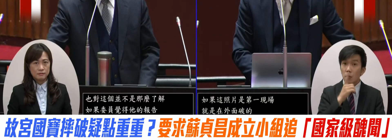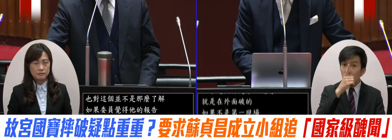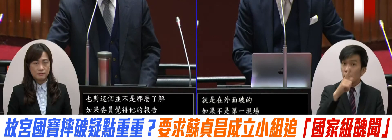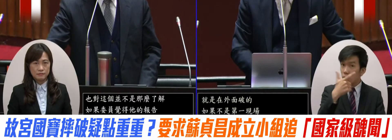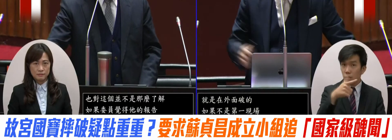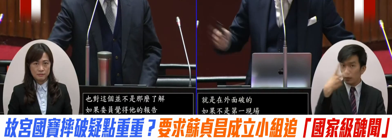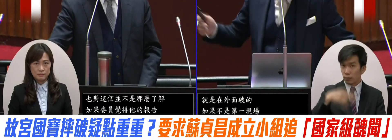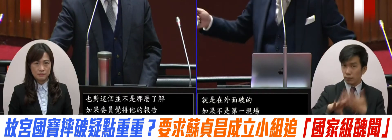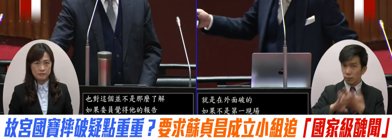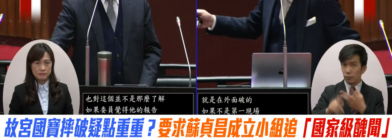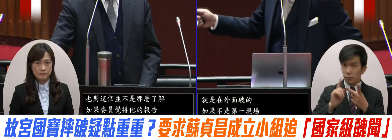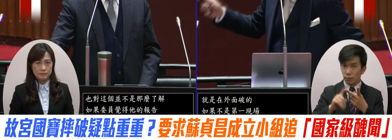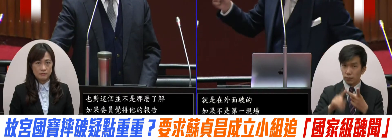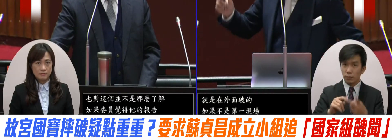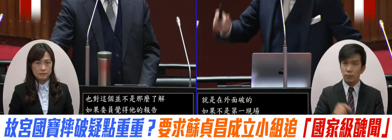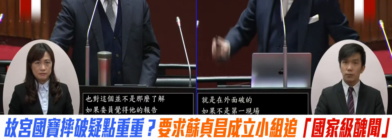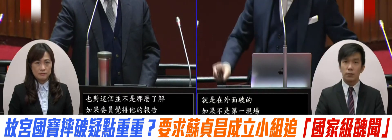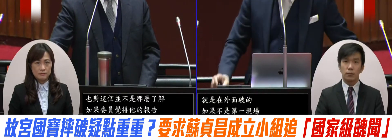继续指。